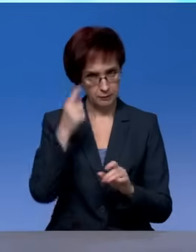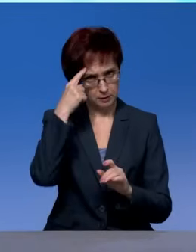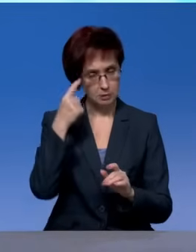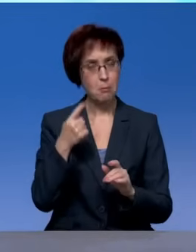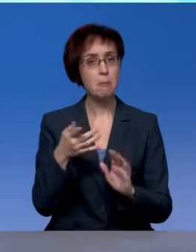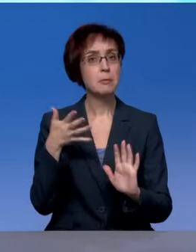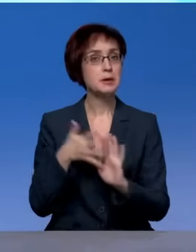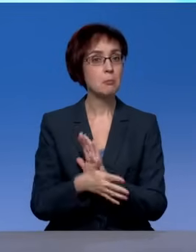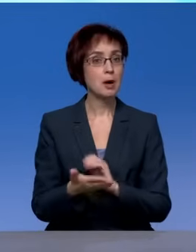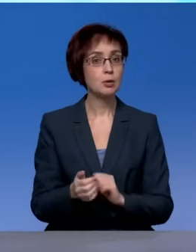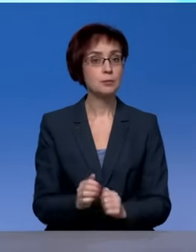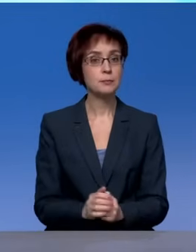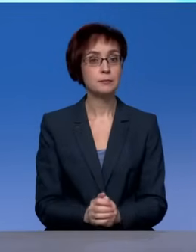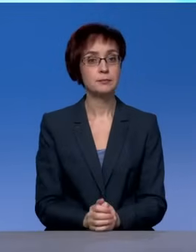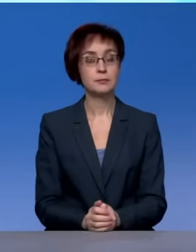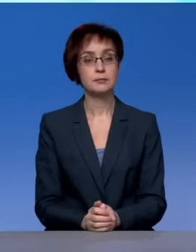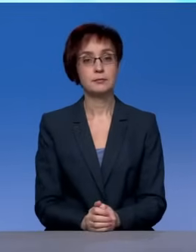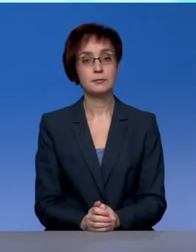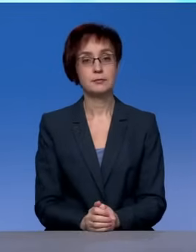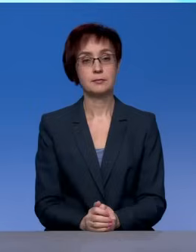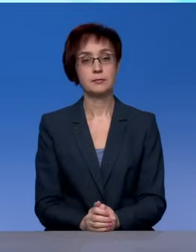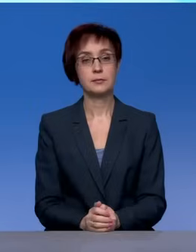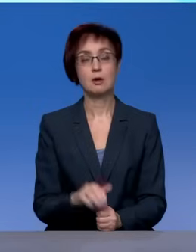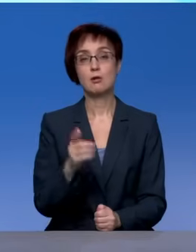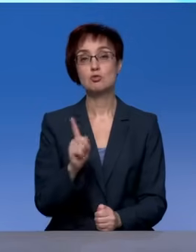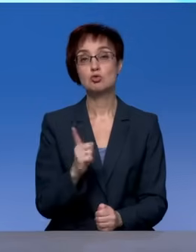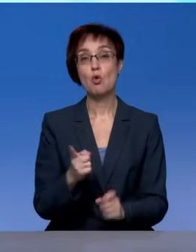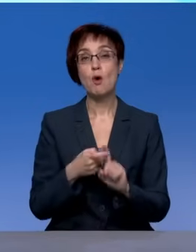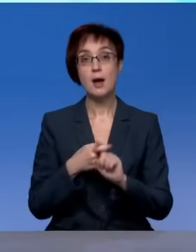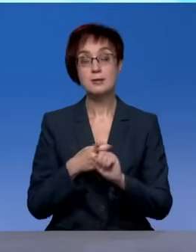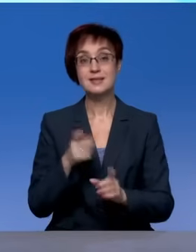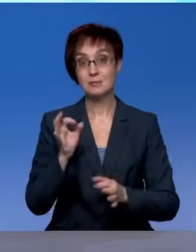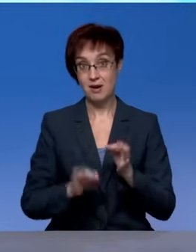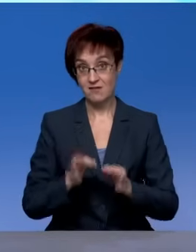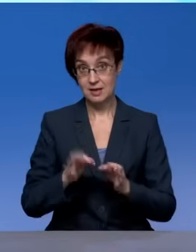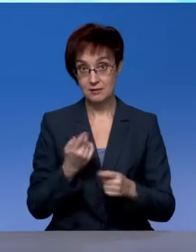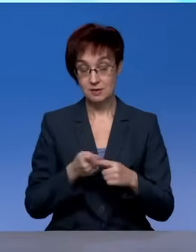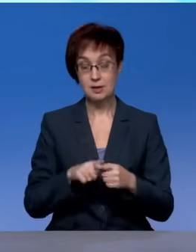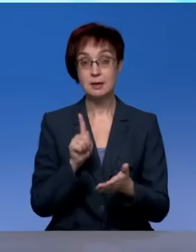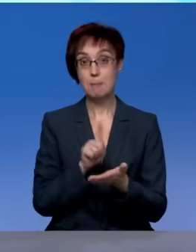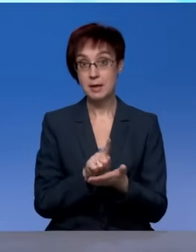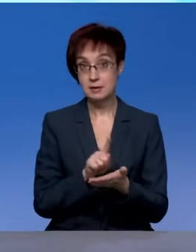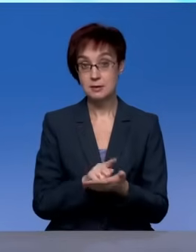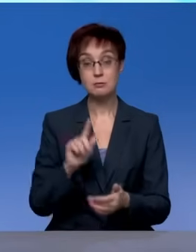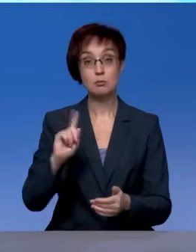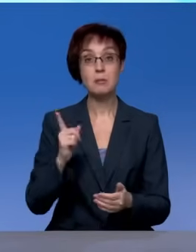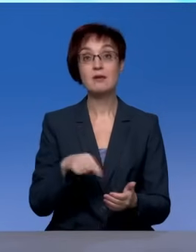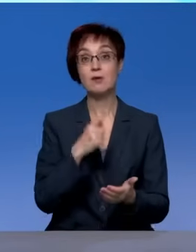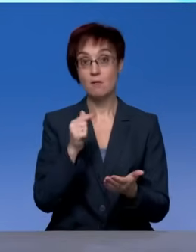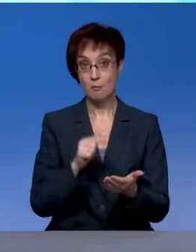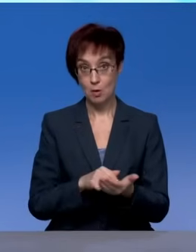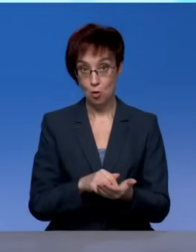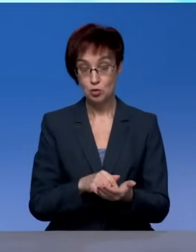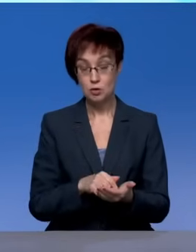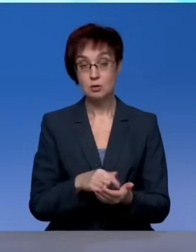Разница, Сергей. Смотрите, что касается справедливости этой пенсии, конечно же, первый вопрос нужно адресовать все-таки к работодателю, где